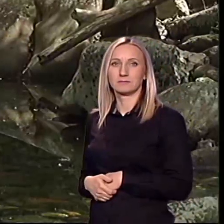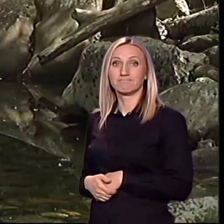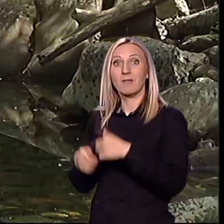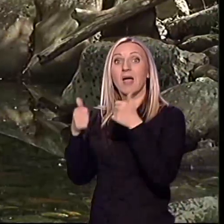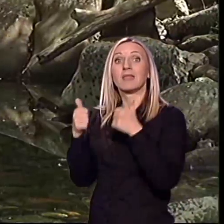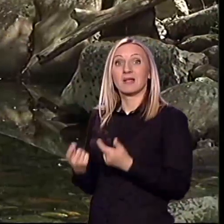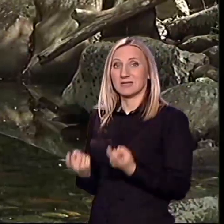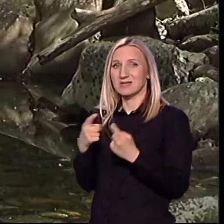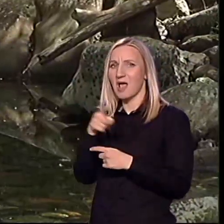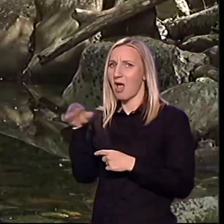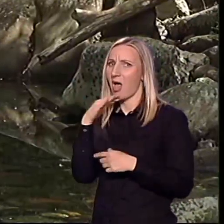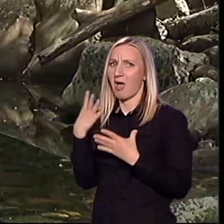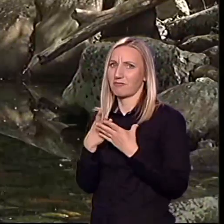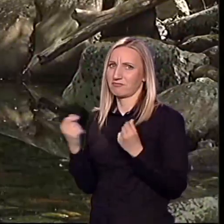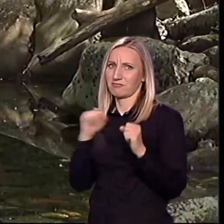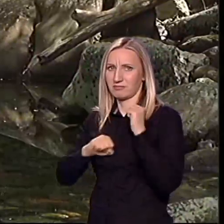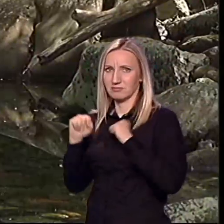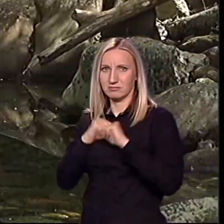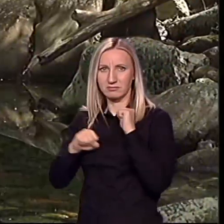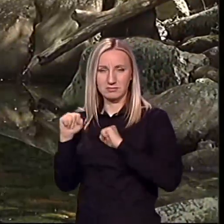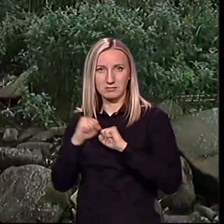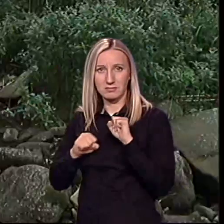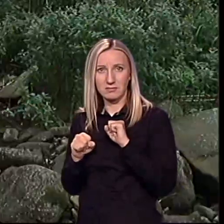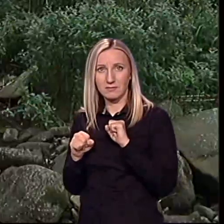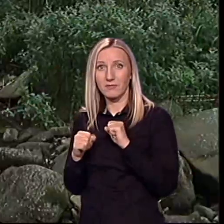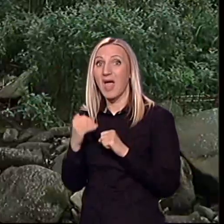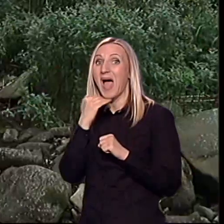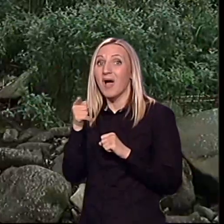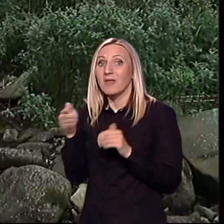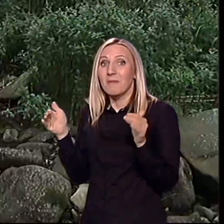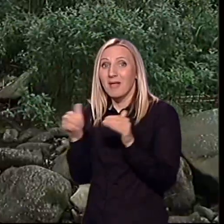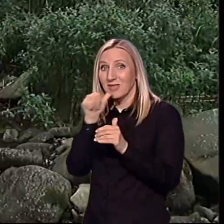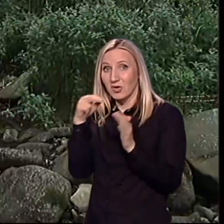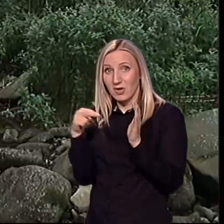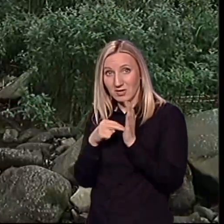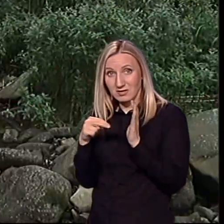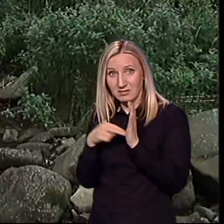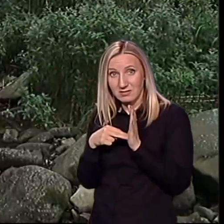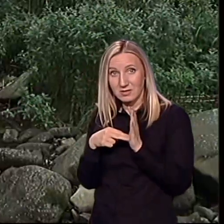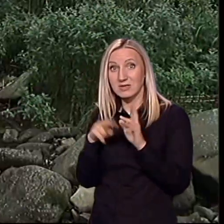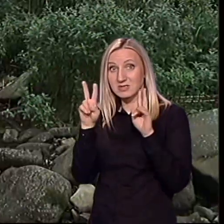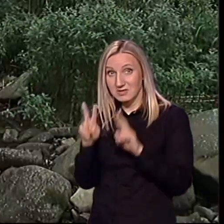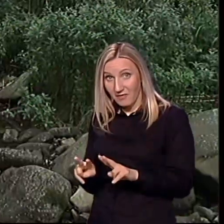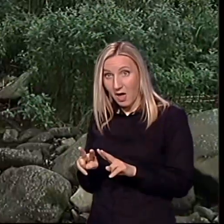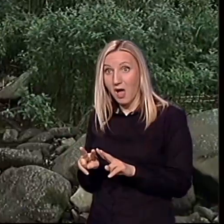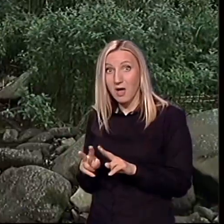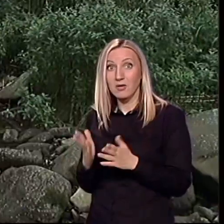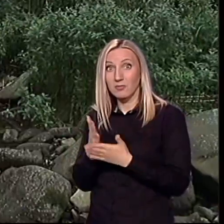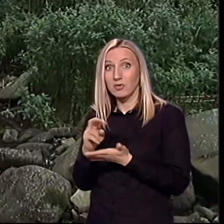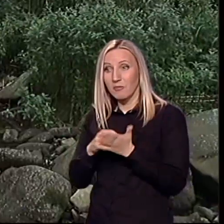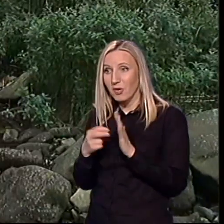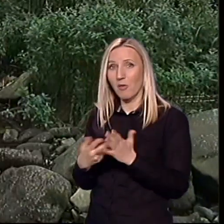Danas su sela dosta ugrožena i kad pogledate, ako te mini hidroelektrane zaista naprave problem tim selima i oko